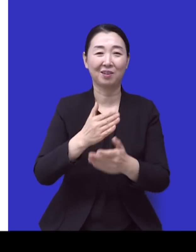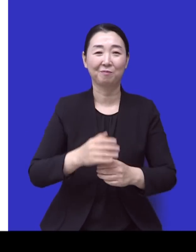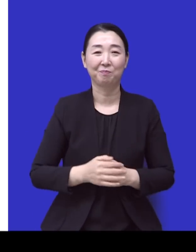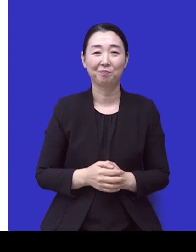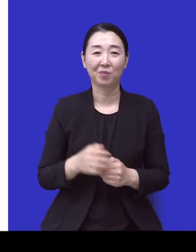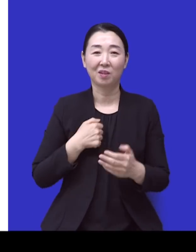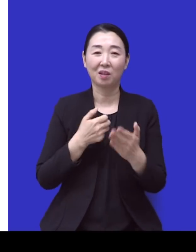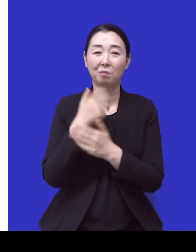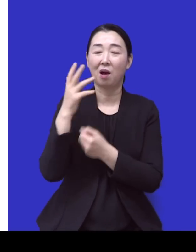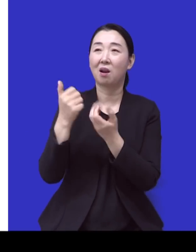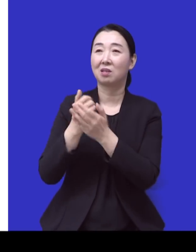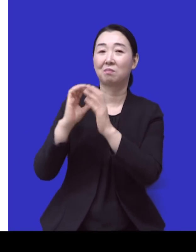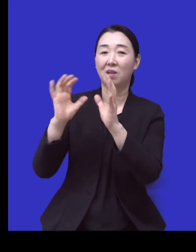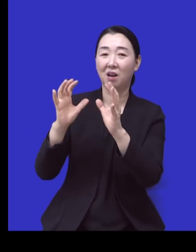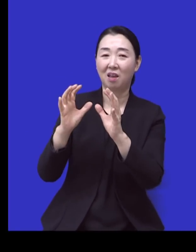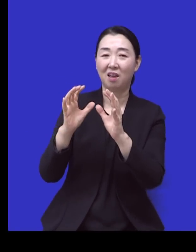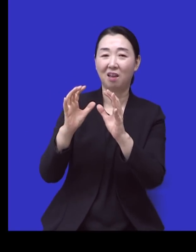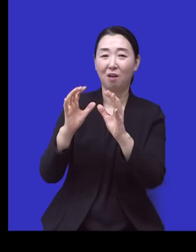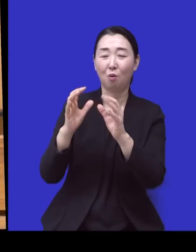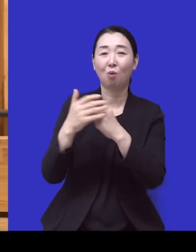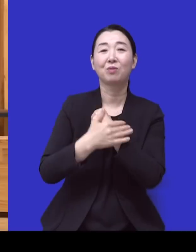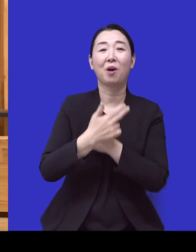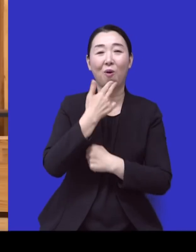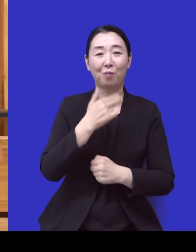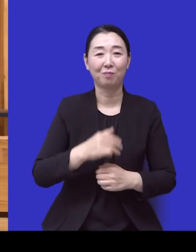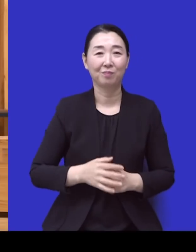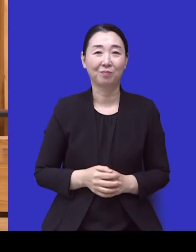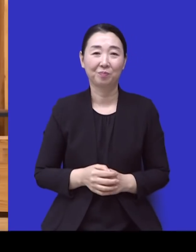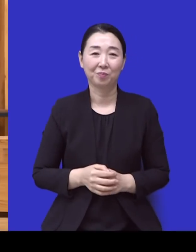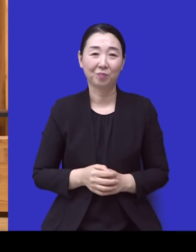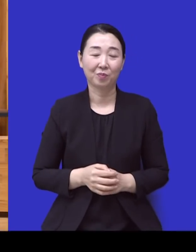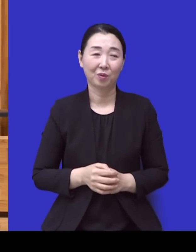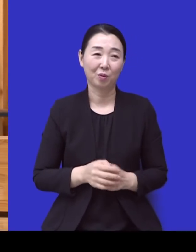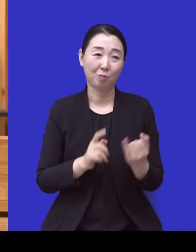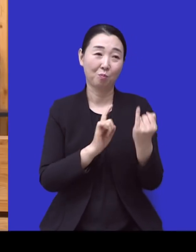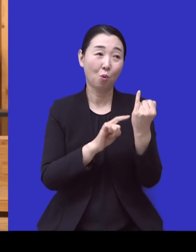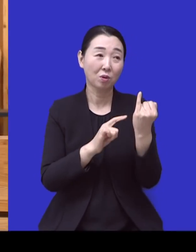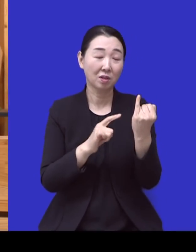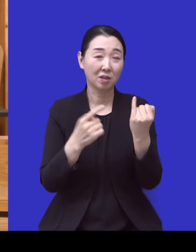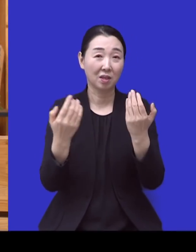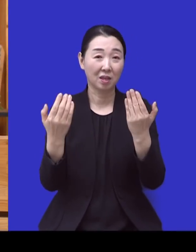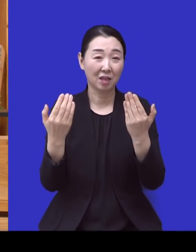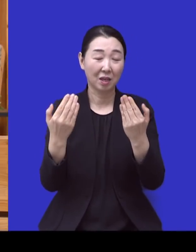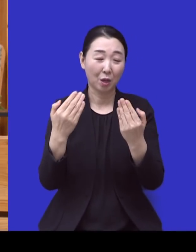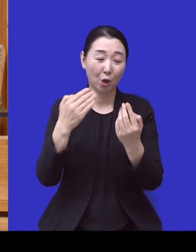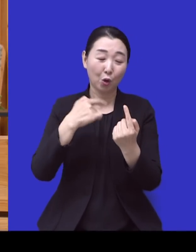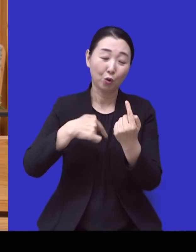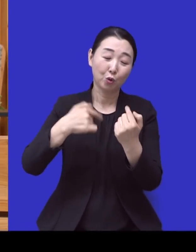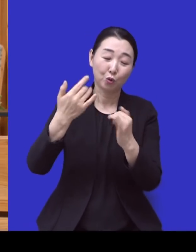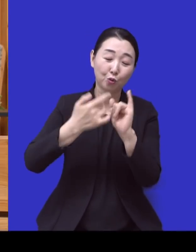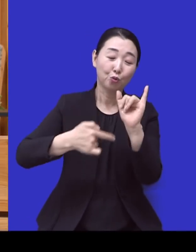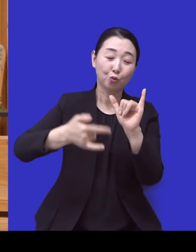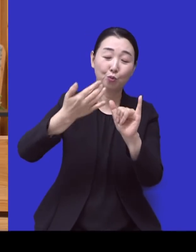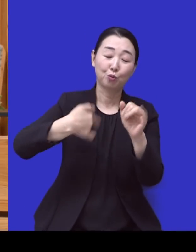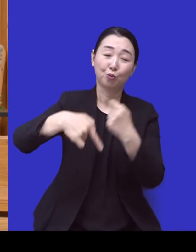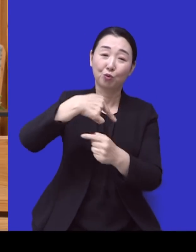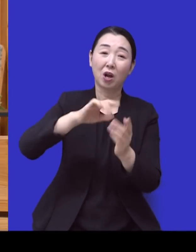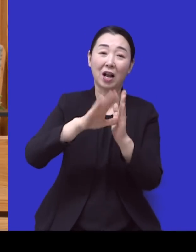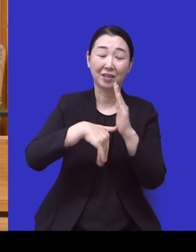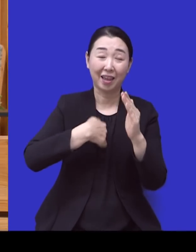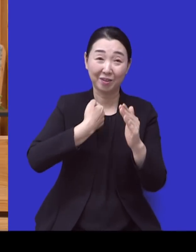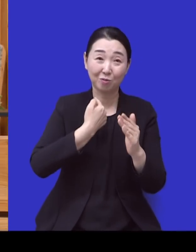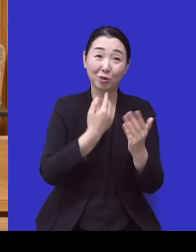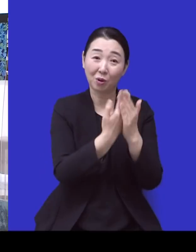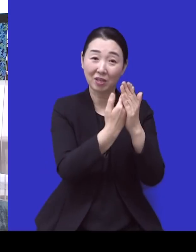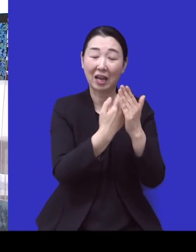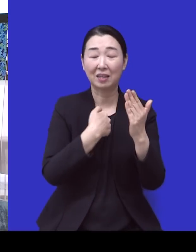나 때문에 하나님의 나라에 덕이 되지 않잖아요. 본인이 진행하면서 본인도 많이 신앙적으로 성장을 하죠. 저도 새롭게 하수술하면서 사실 제가